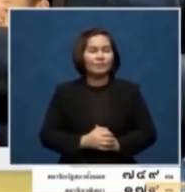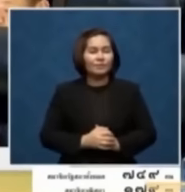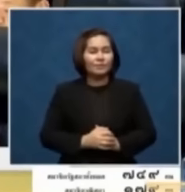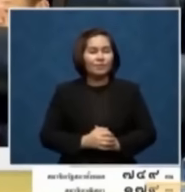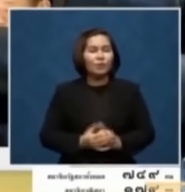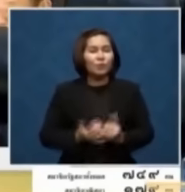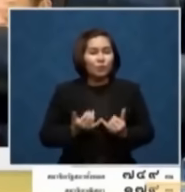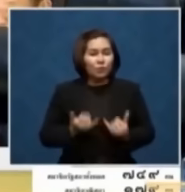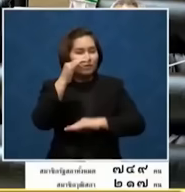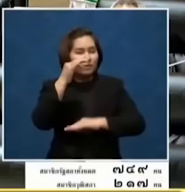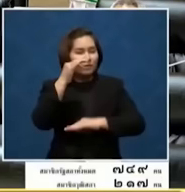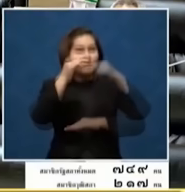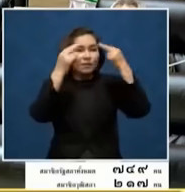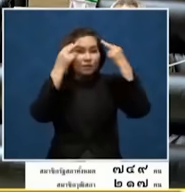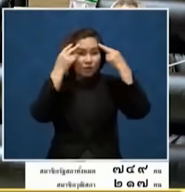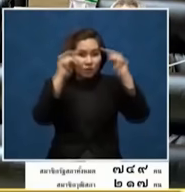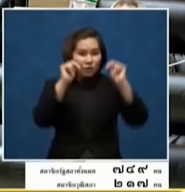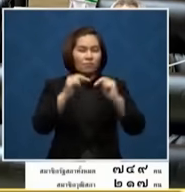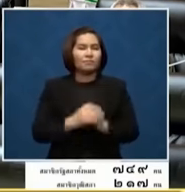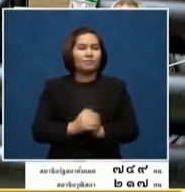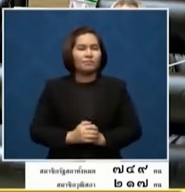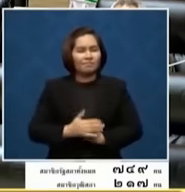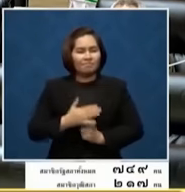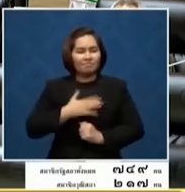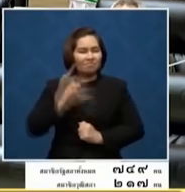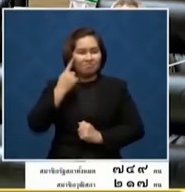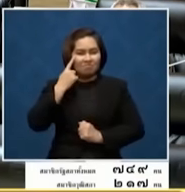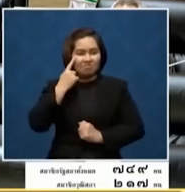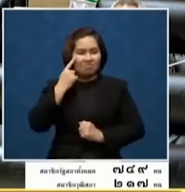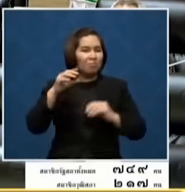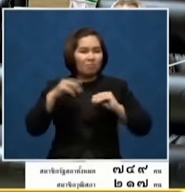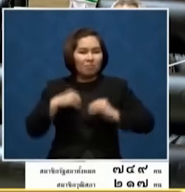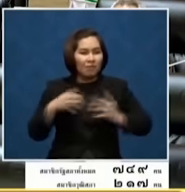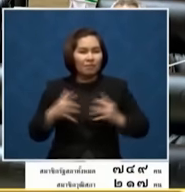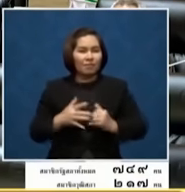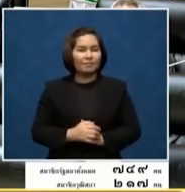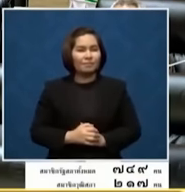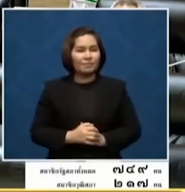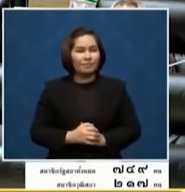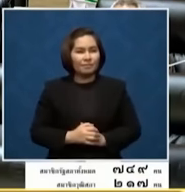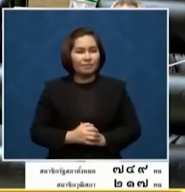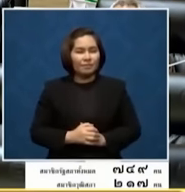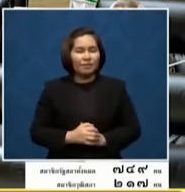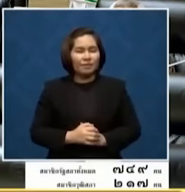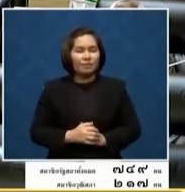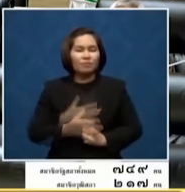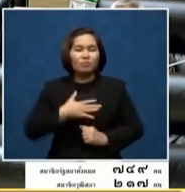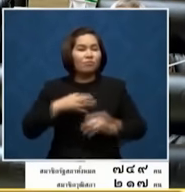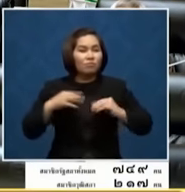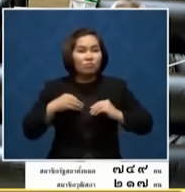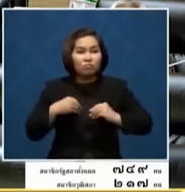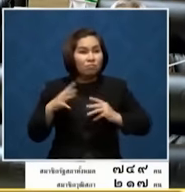สรีสุวรรณพานนท์เสนอยัตติด้วยนะฮะ บนนี้เนี่ยนะถ้านั่งฟังเนี่ยถ้าท่านนั่ง